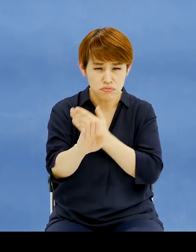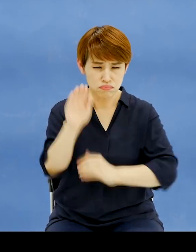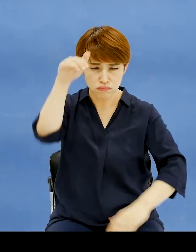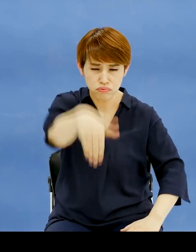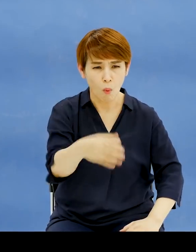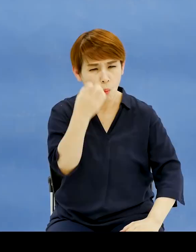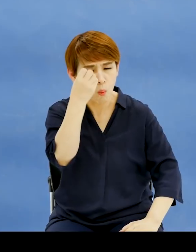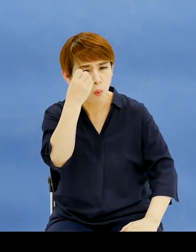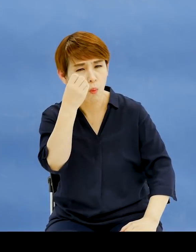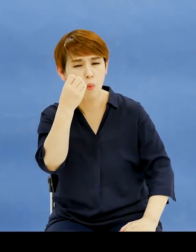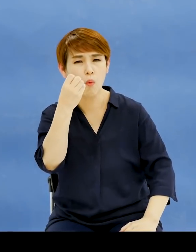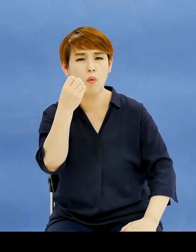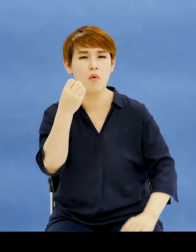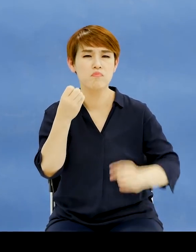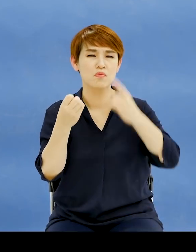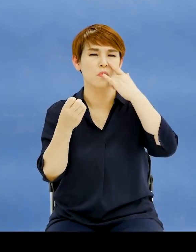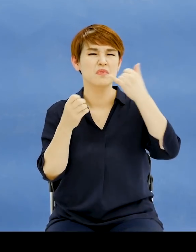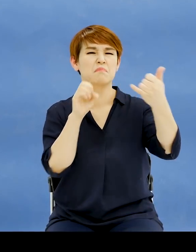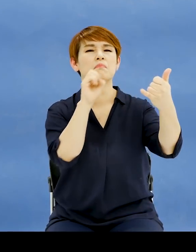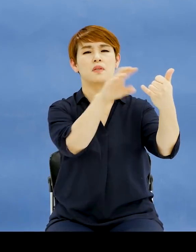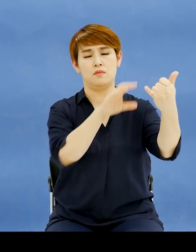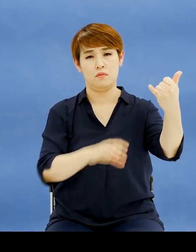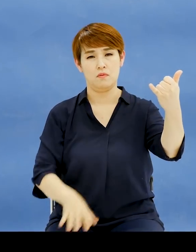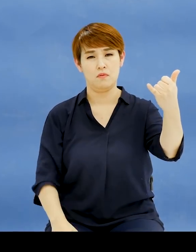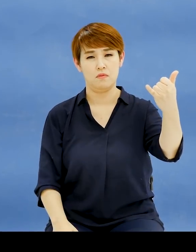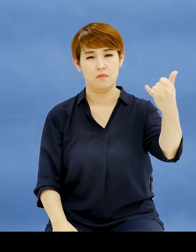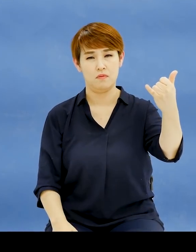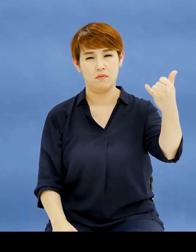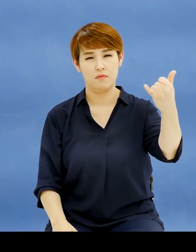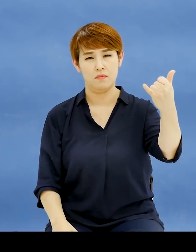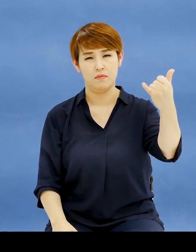이상하지 않냐, 이건 네. 아닌 것 같다. 그랬더니